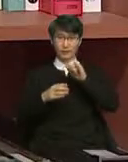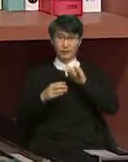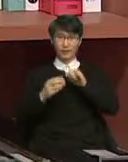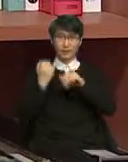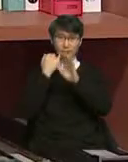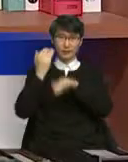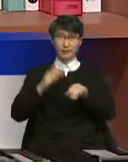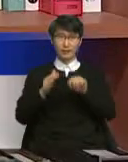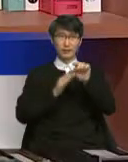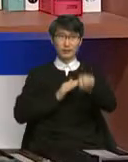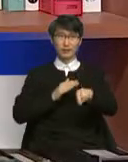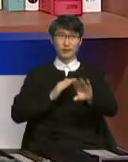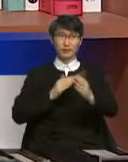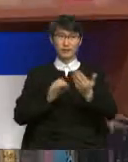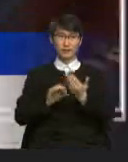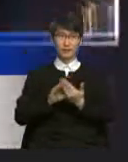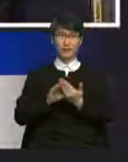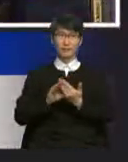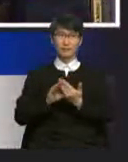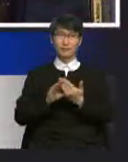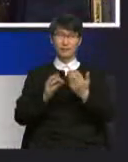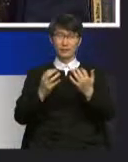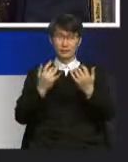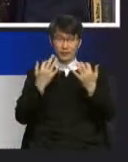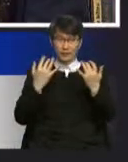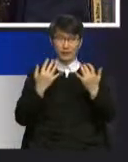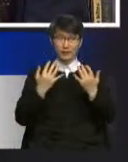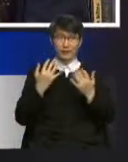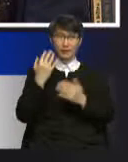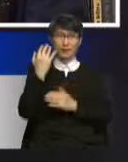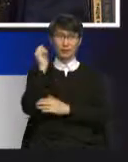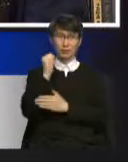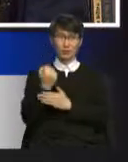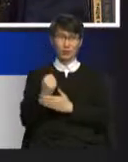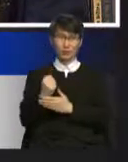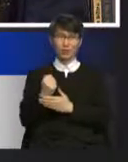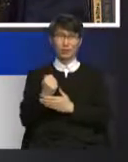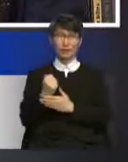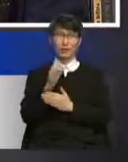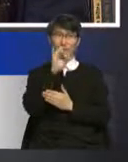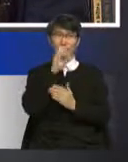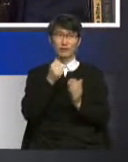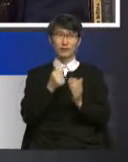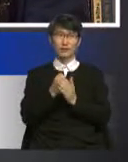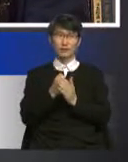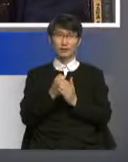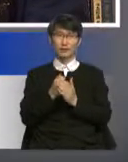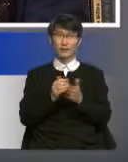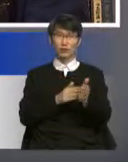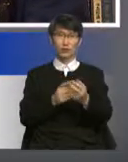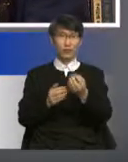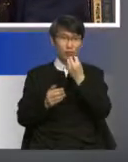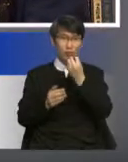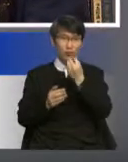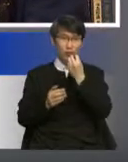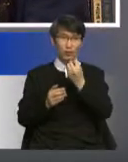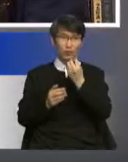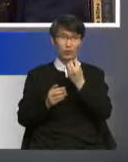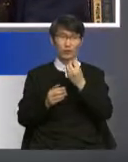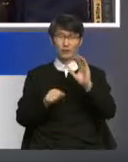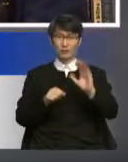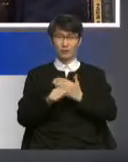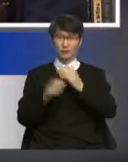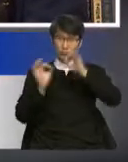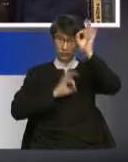바다로 흘러들어가게 되면 이 미세 플라스틱은 실제 녹거나 수거가 되지 않기 때문에 해양 생물들이 먹이로 오인하게